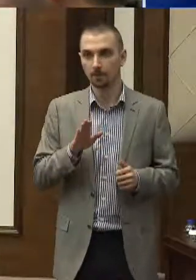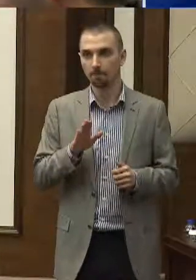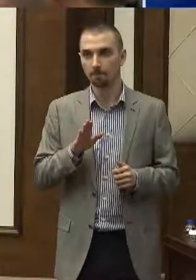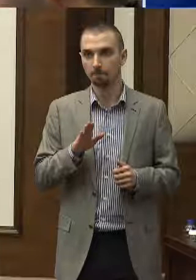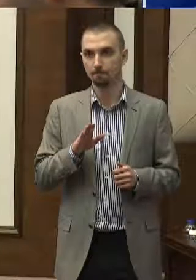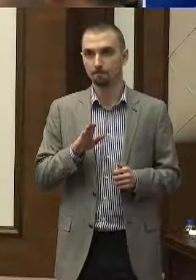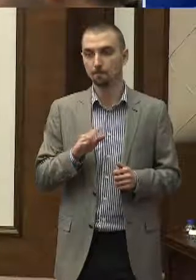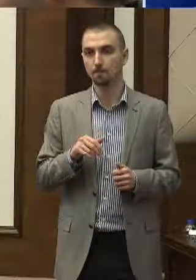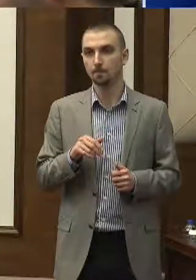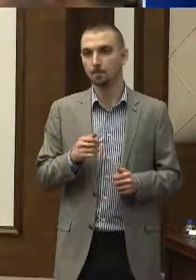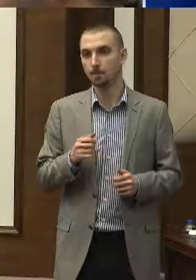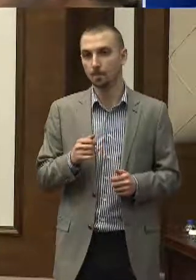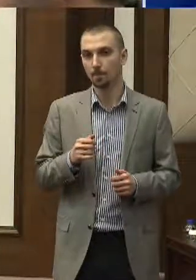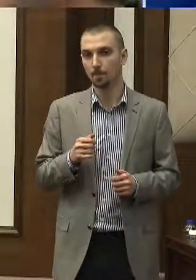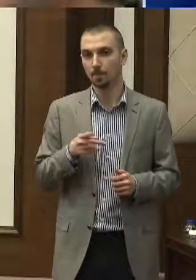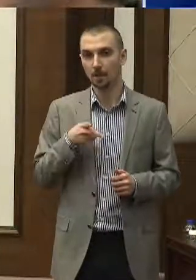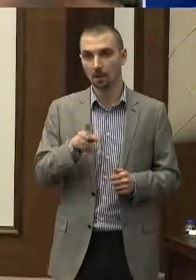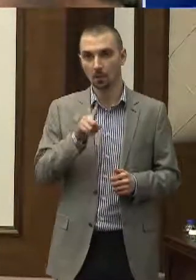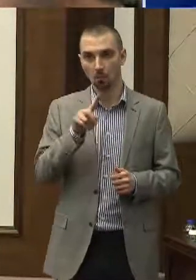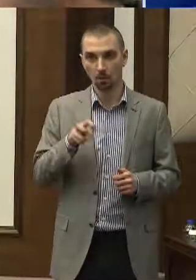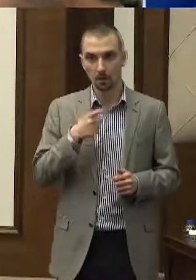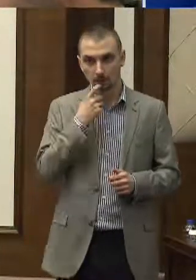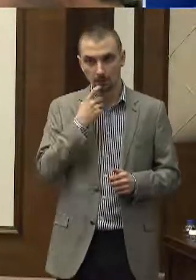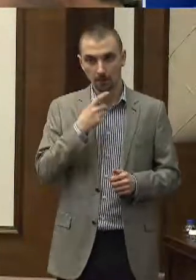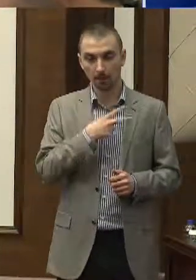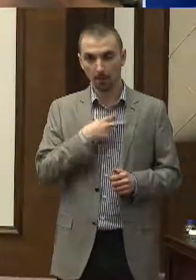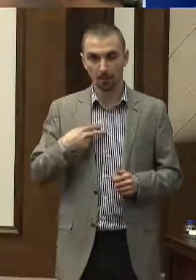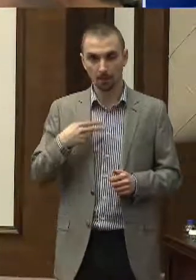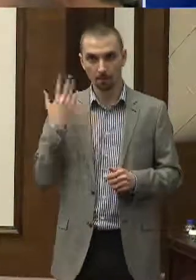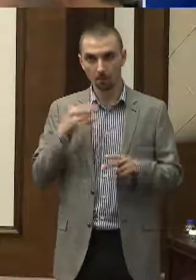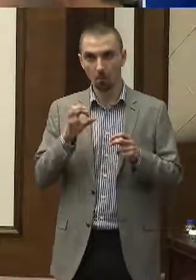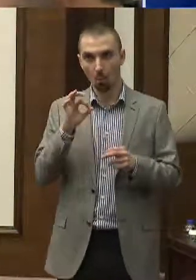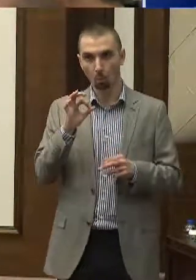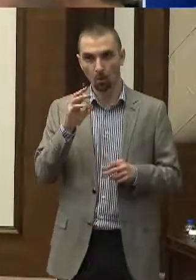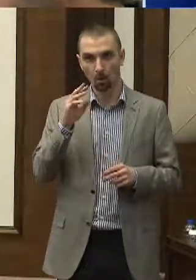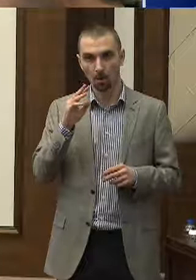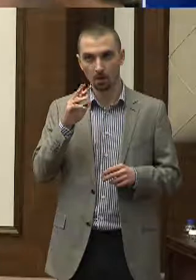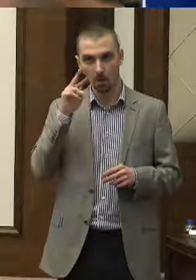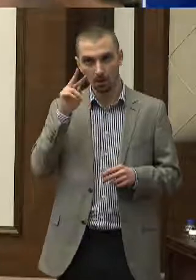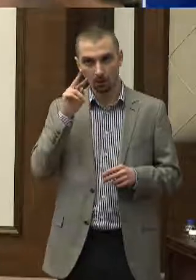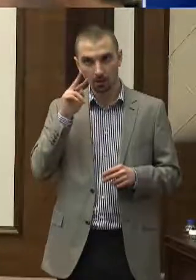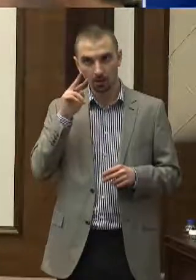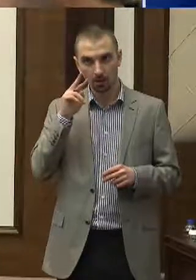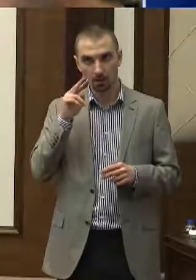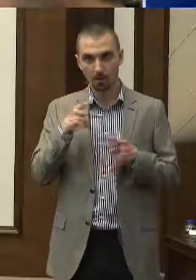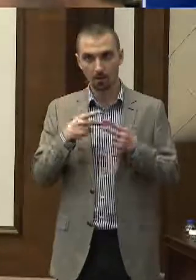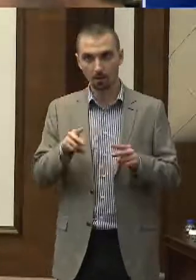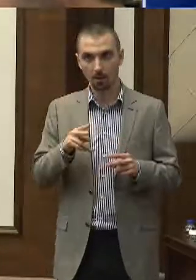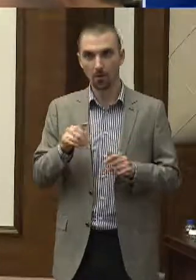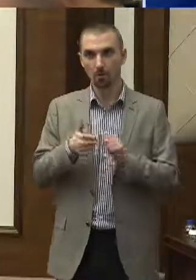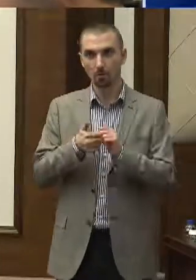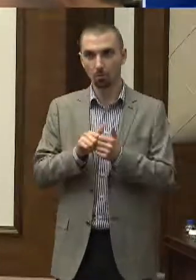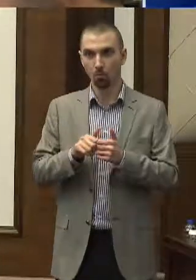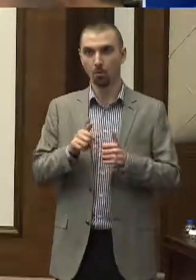konuşma rica edeceğim sizden. 2018 yılını biz belediye meclisimizi Ocak ayında Gençlik ve Spor Yılı ilan ettik. Onunla ilgili bir